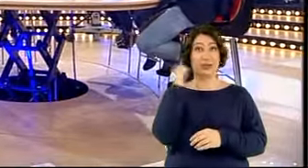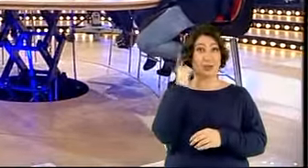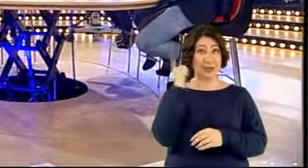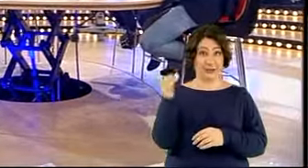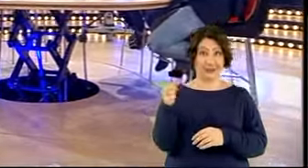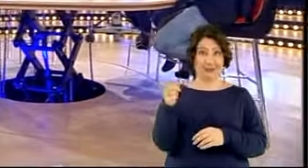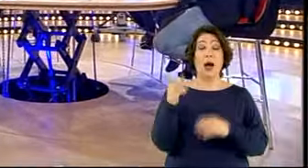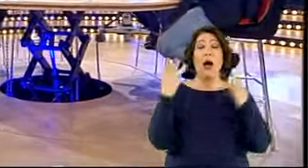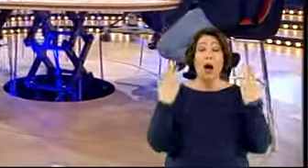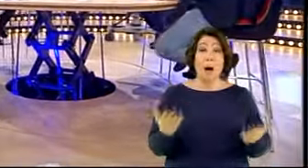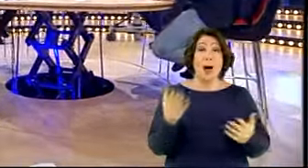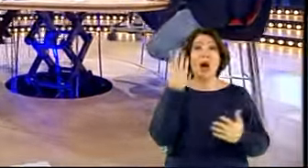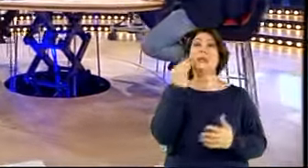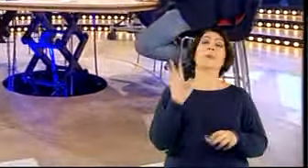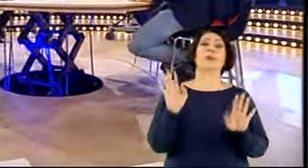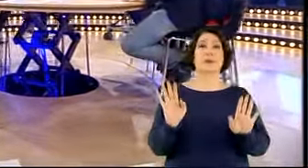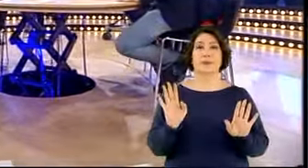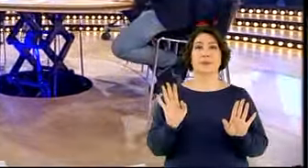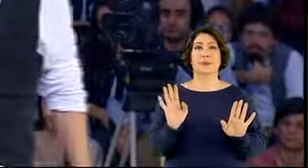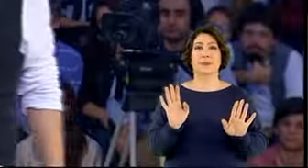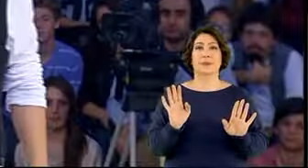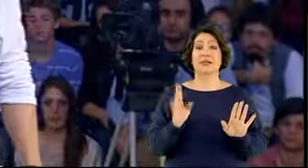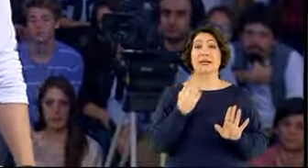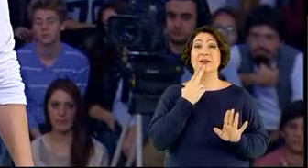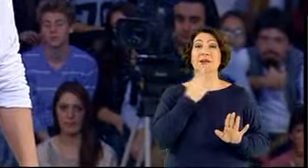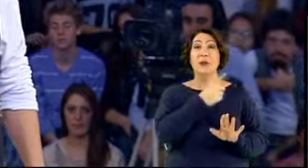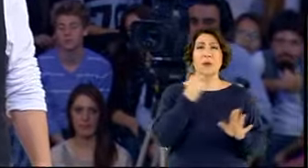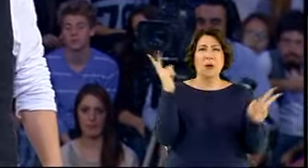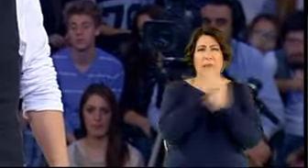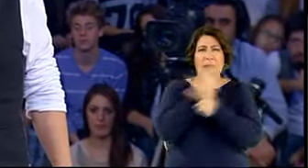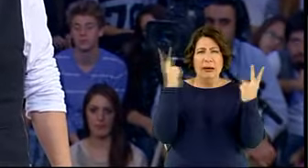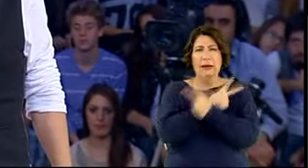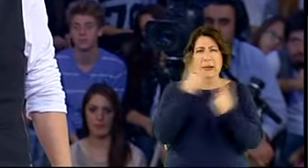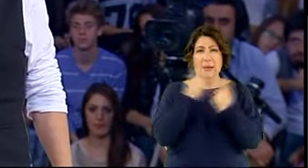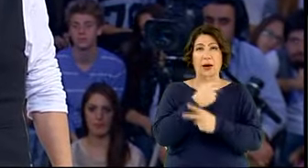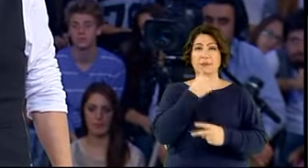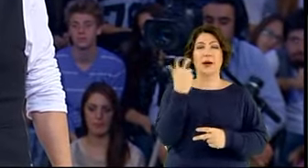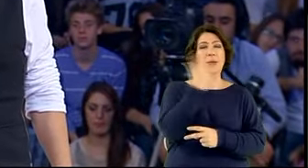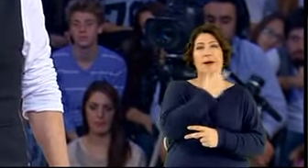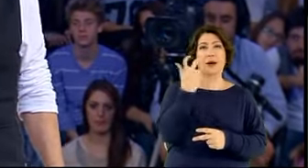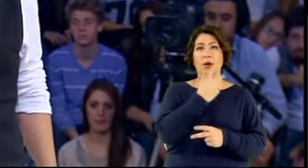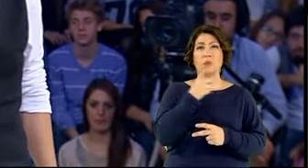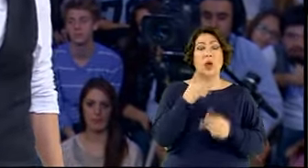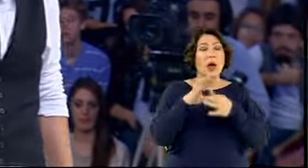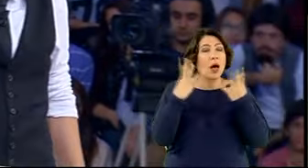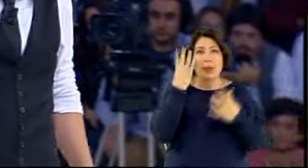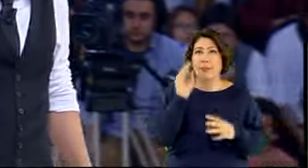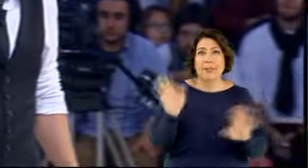dinleyeceğiz. Fakat anlamadığım şey, kadın hüngür hüngür ağlıyor adam şarkı söylerken. Şunu